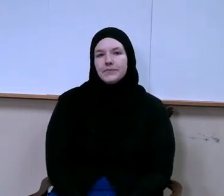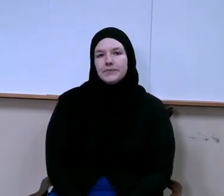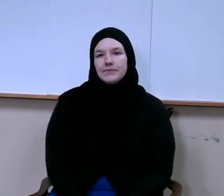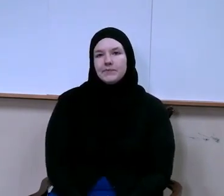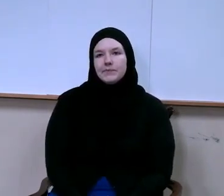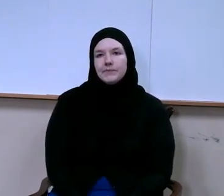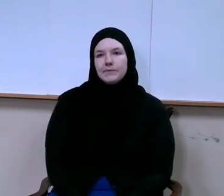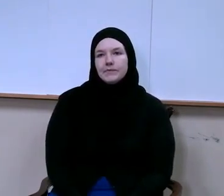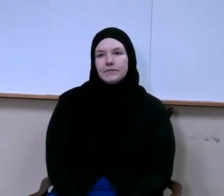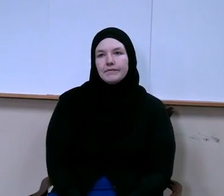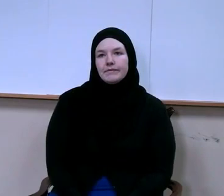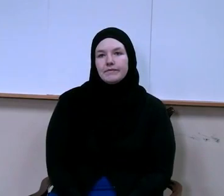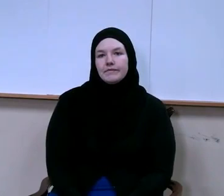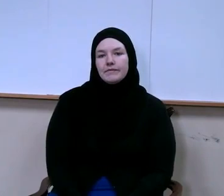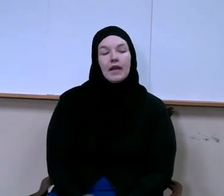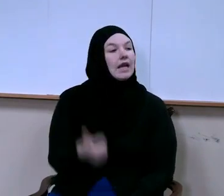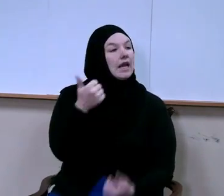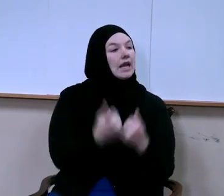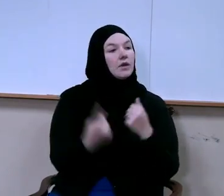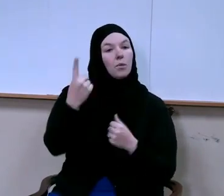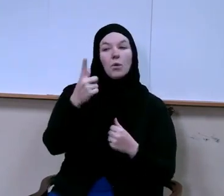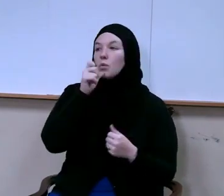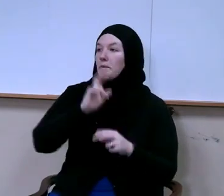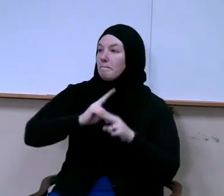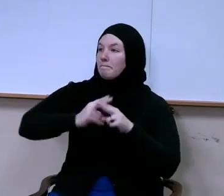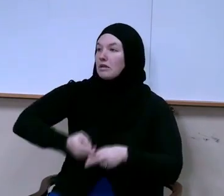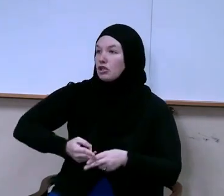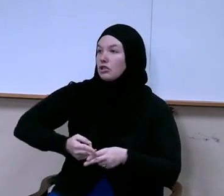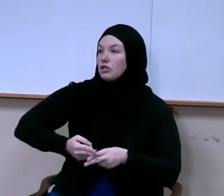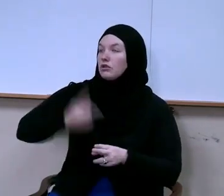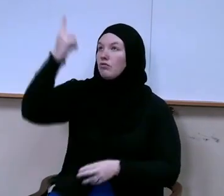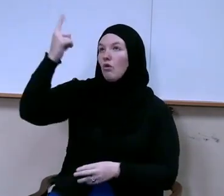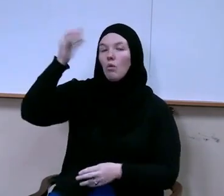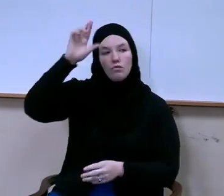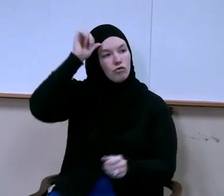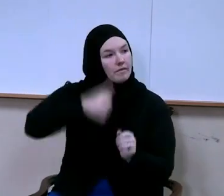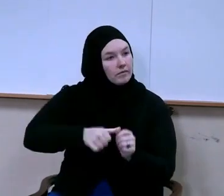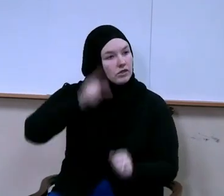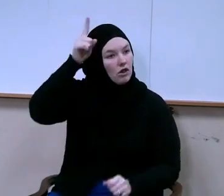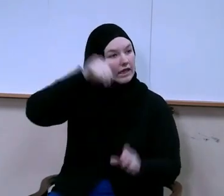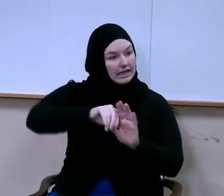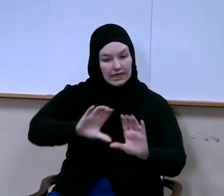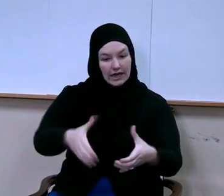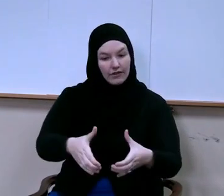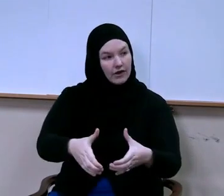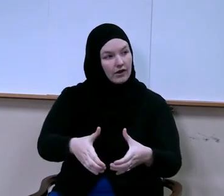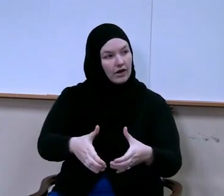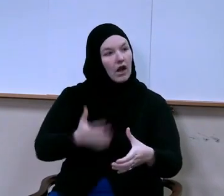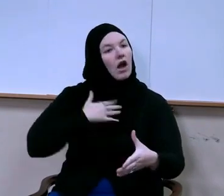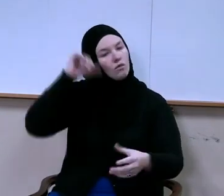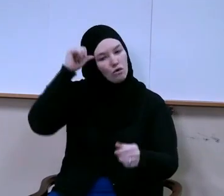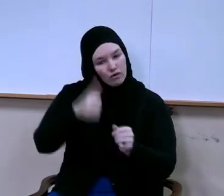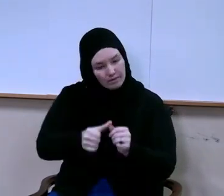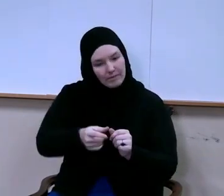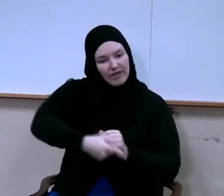مَلَئٍ خَيْرٍ مِّن مَلَئِهِ Anyone who mentions me, remembers me in a gathering, I